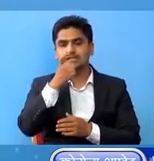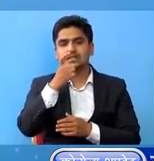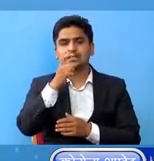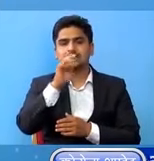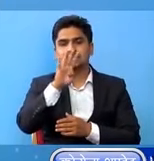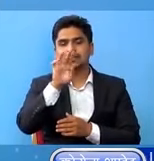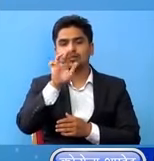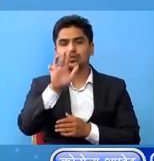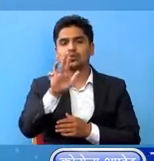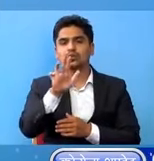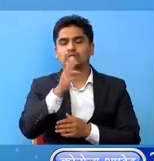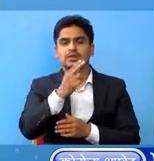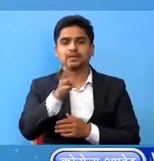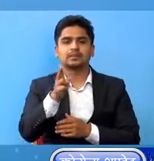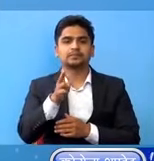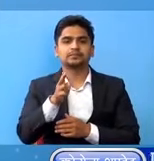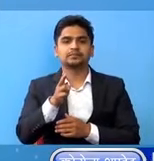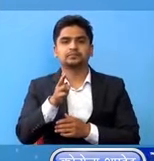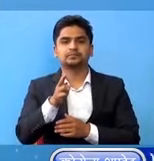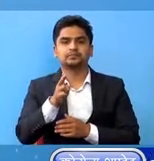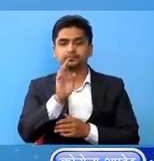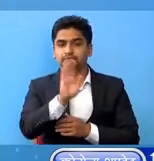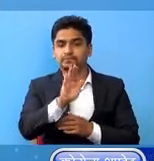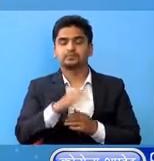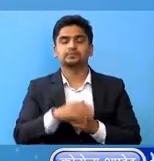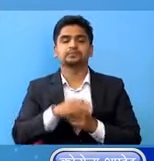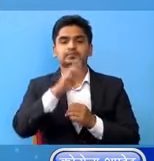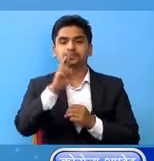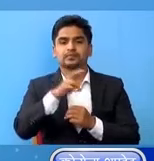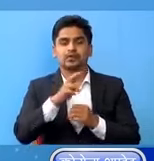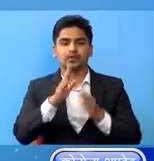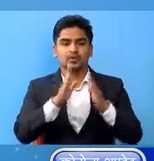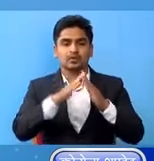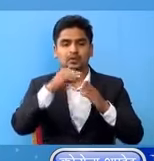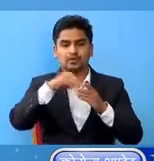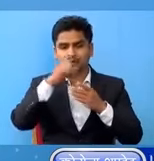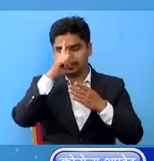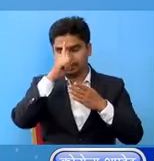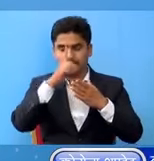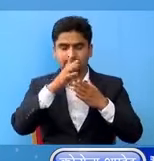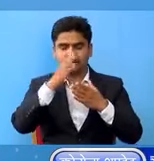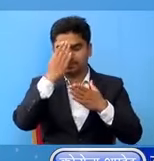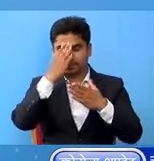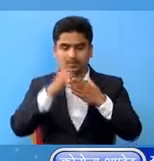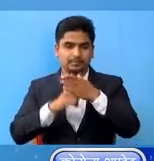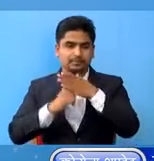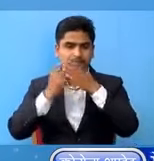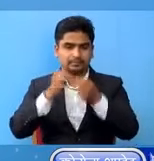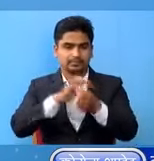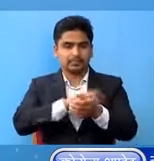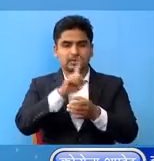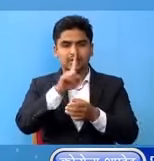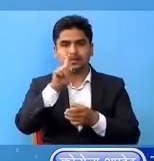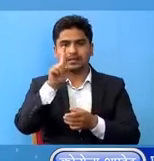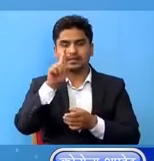249 जना गरी हुनुहुन्छ र होम आइसोलेसनमा रहनुभएको संख्या प्रदेश